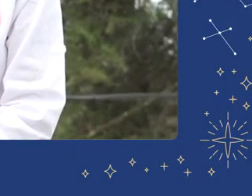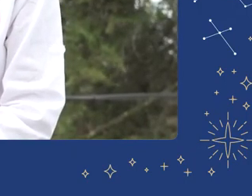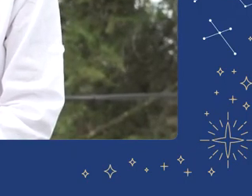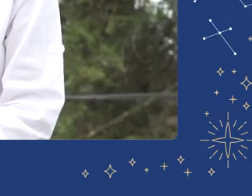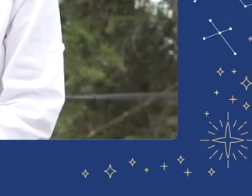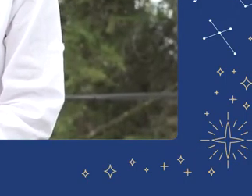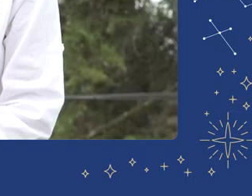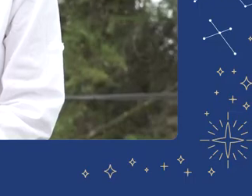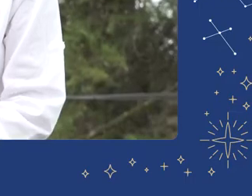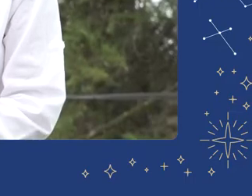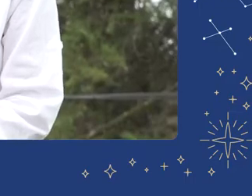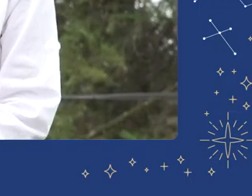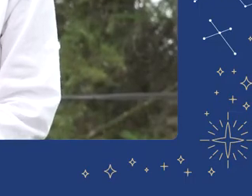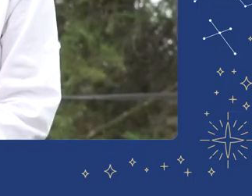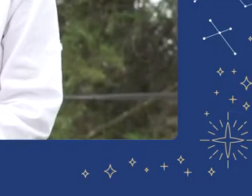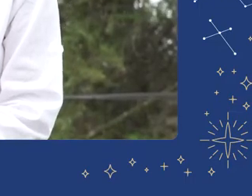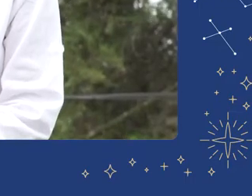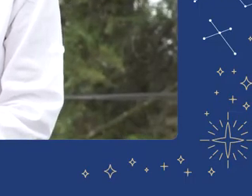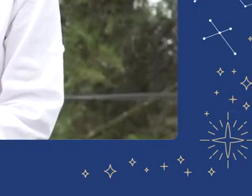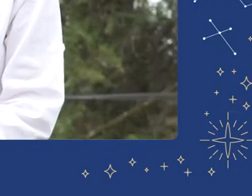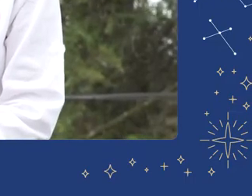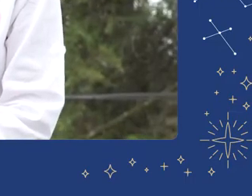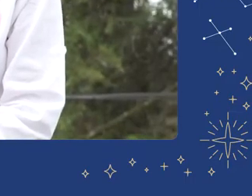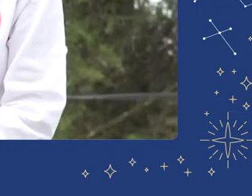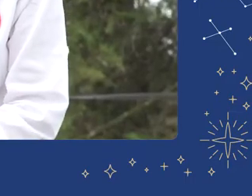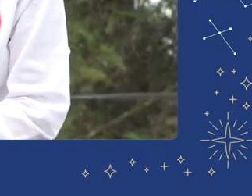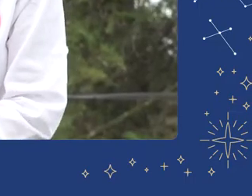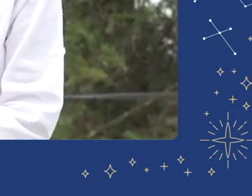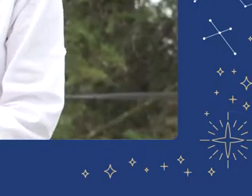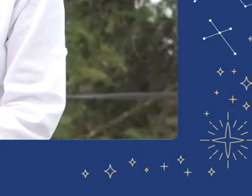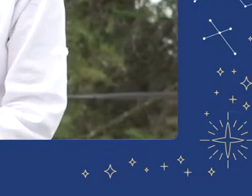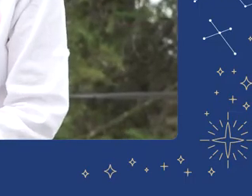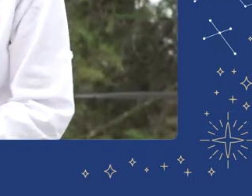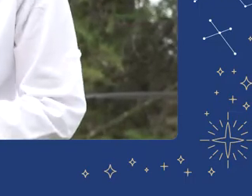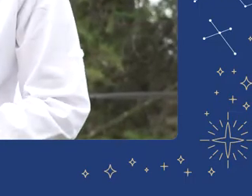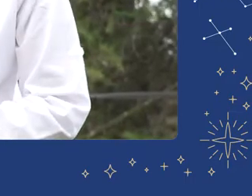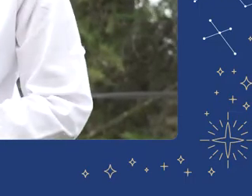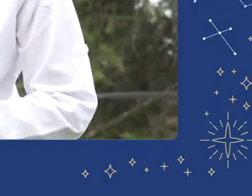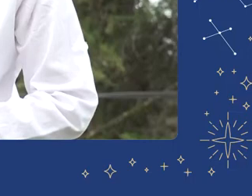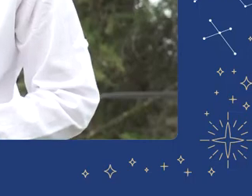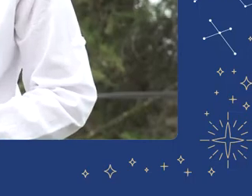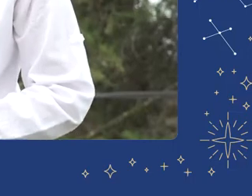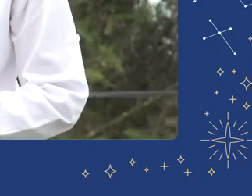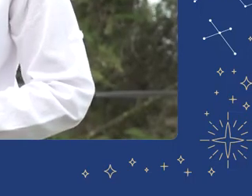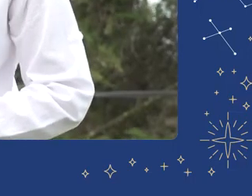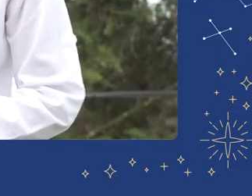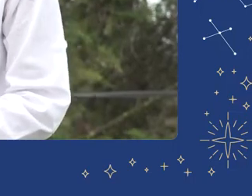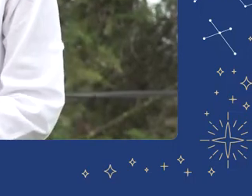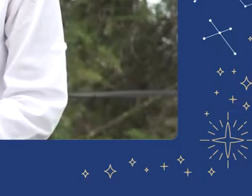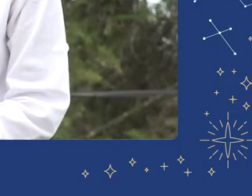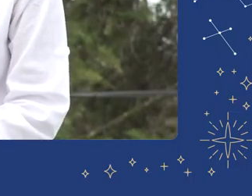semesta adalah salah satu pelopornya dan kita beruntung sekali beliau adalah guru kita juga